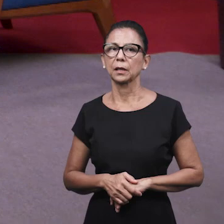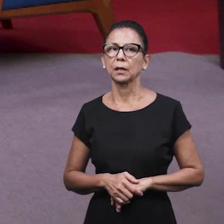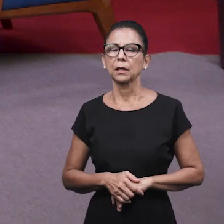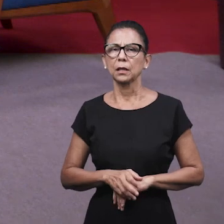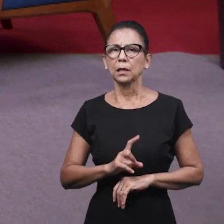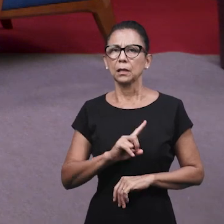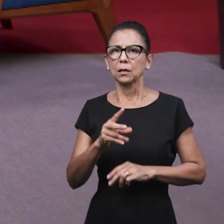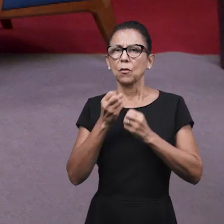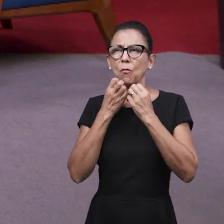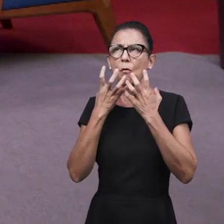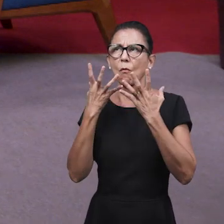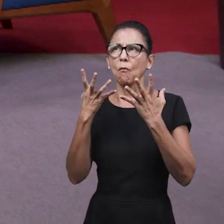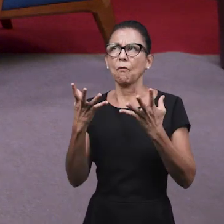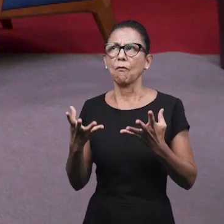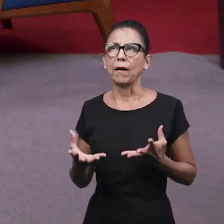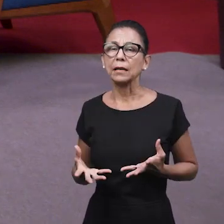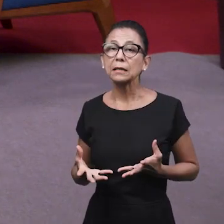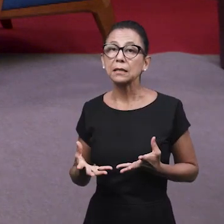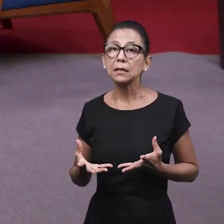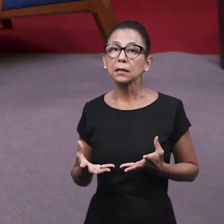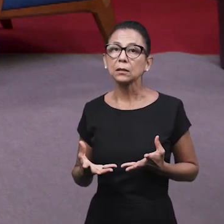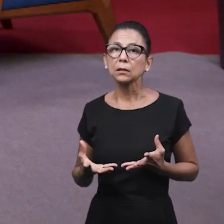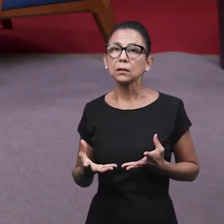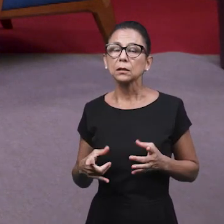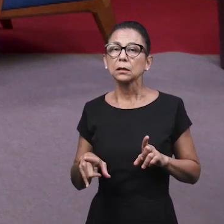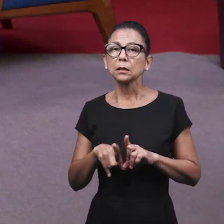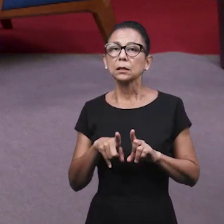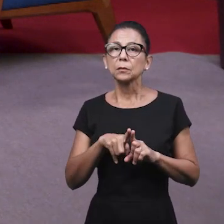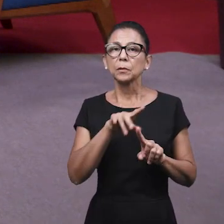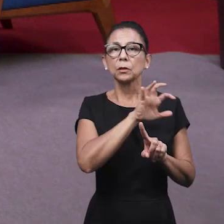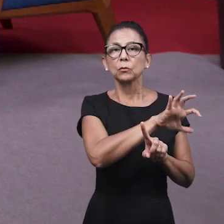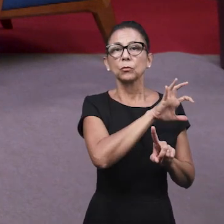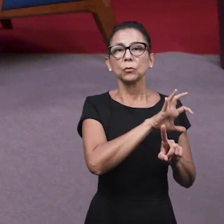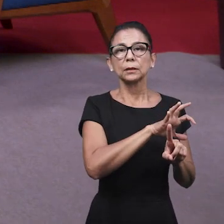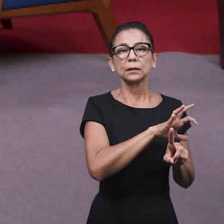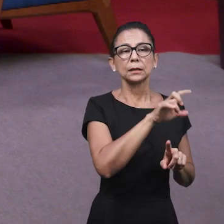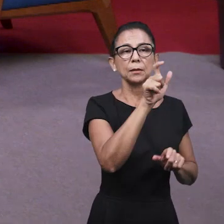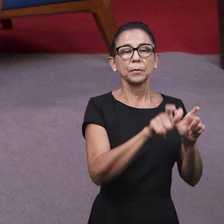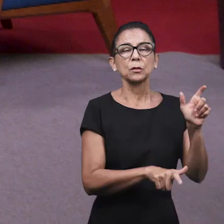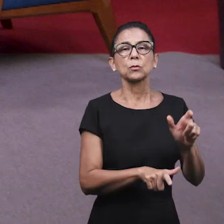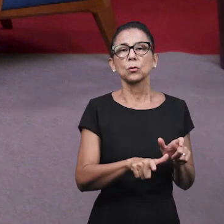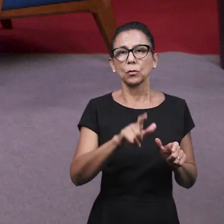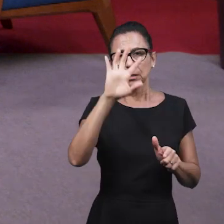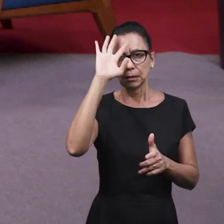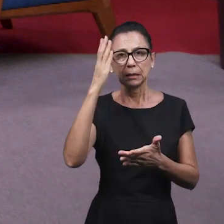renier et d'amener d'autres à l'erreur.